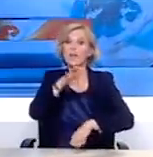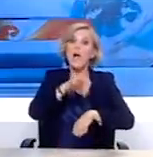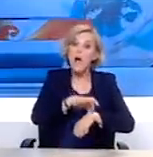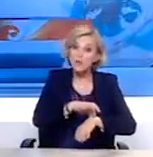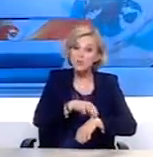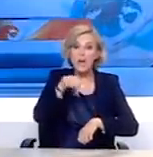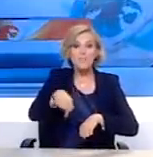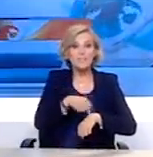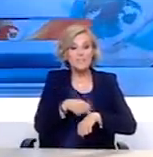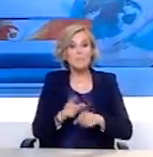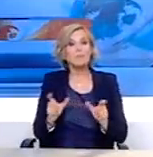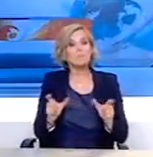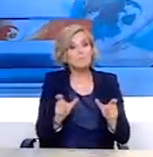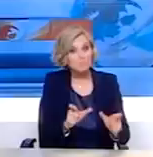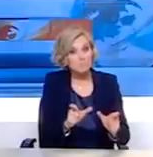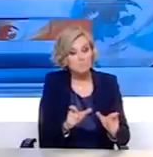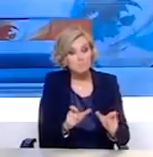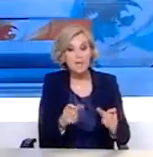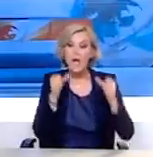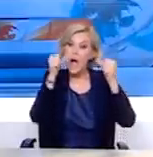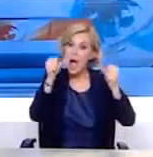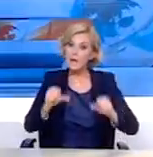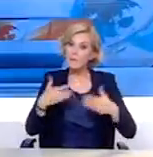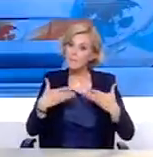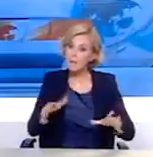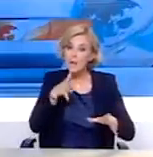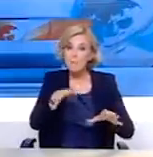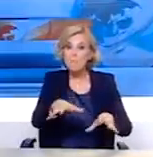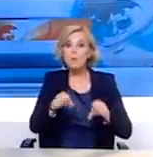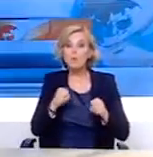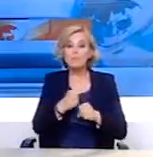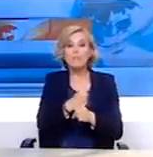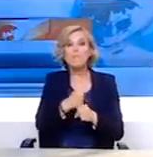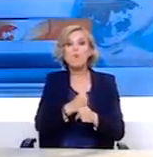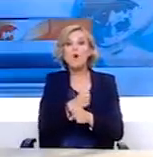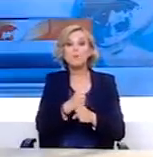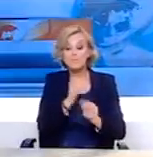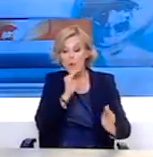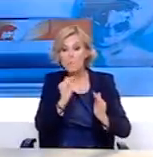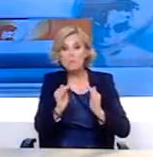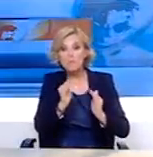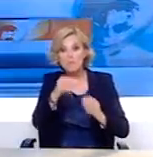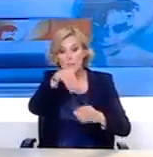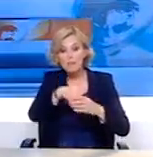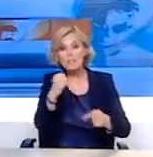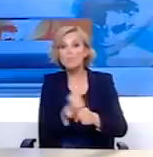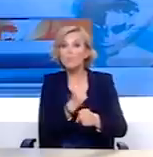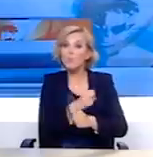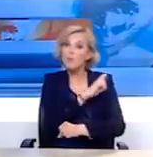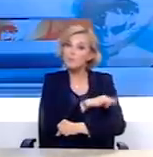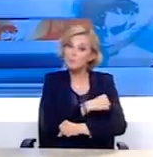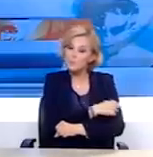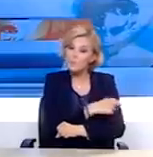πόσοι είναι σε περιορισμό και στην Ελλάδα. Μας ανακοινώσατε επίσης προληπτική φαρμακευτική αγωγή προφύλαξης των υγειονομικών στις παραπάνω